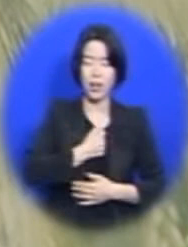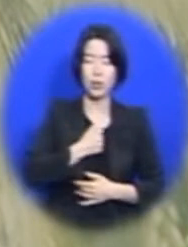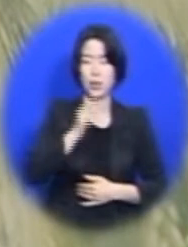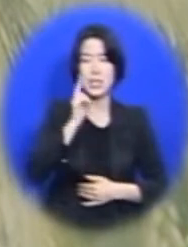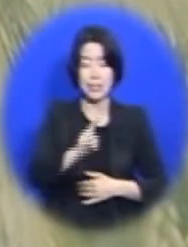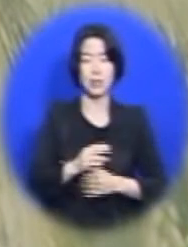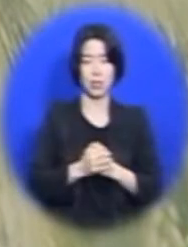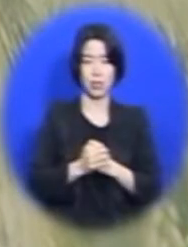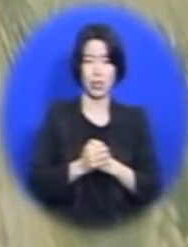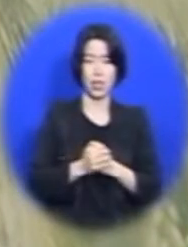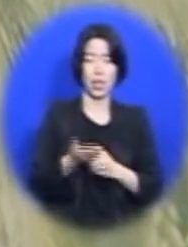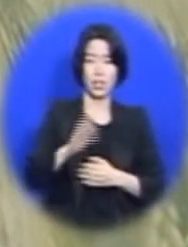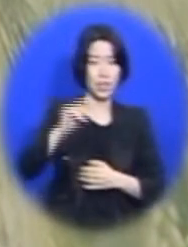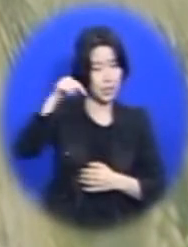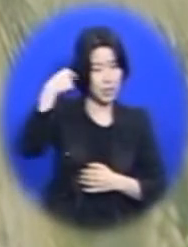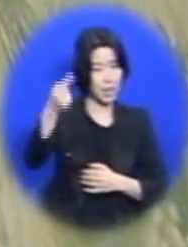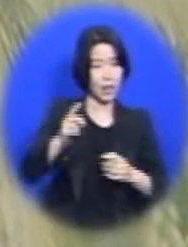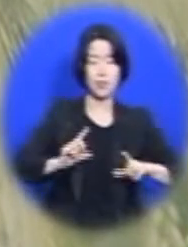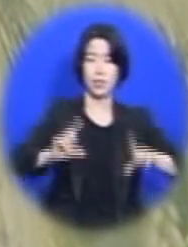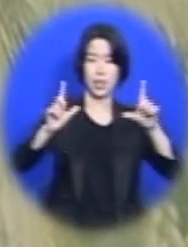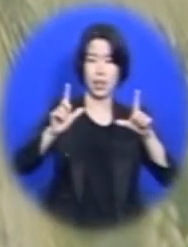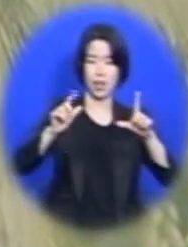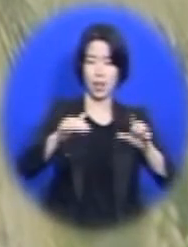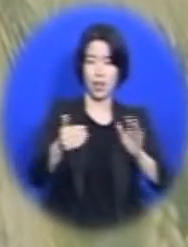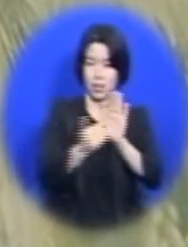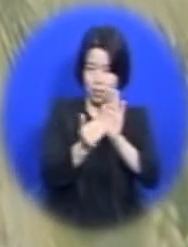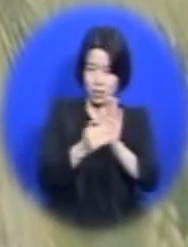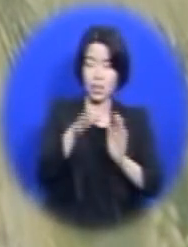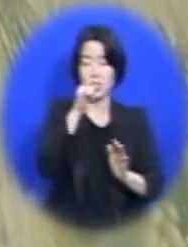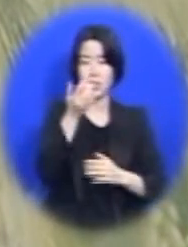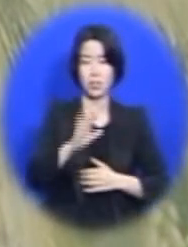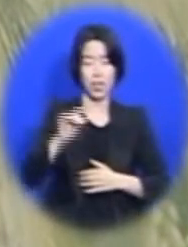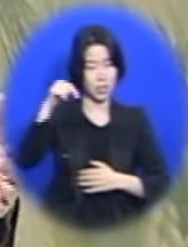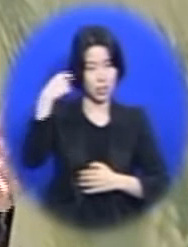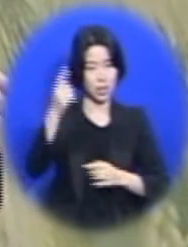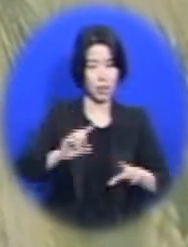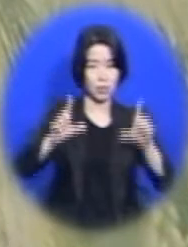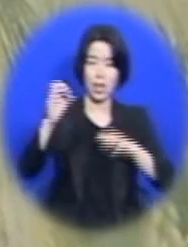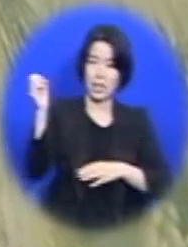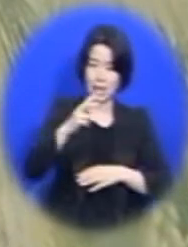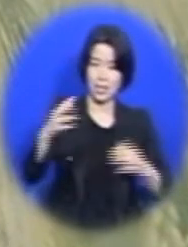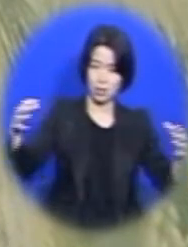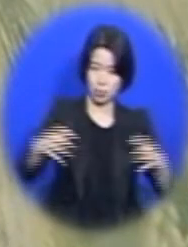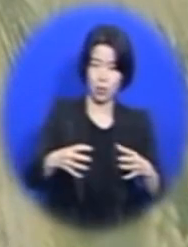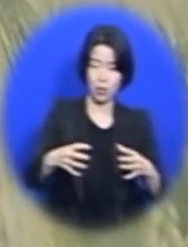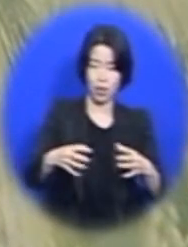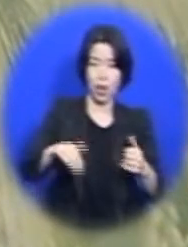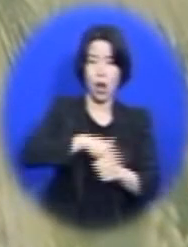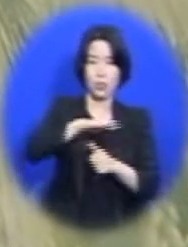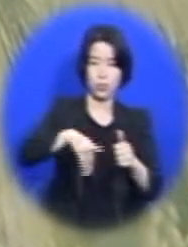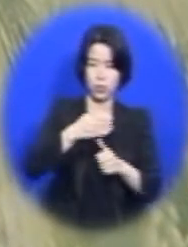겁니다. 그런데 그 다음 날 그렇게 절제를 시켰는데도 그 다음 날 그들이 다시 모였는데